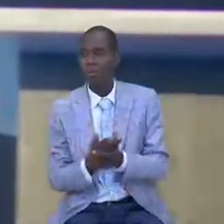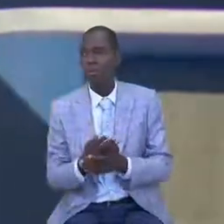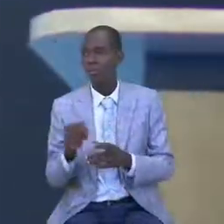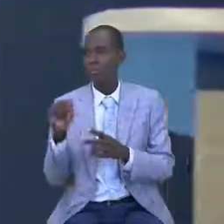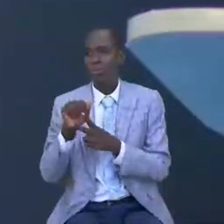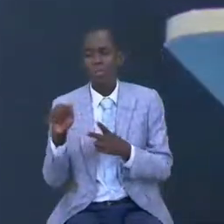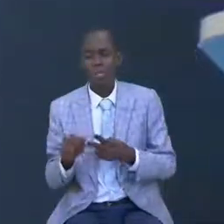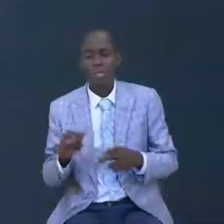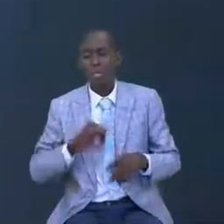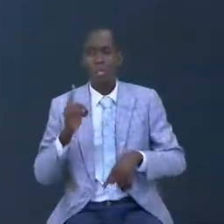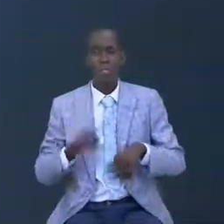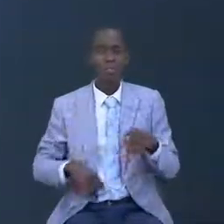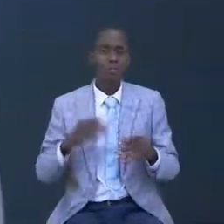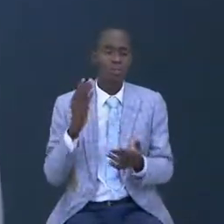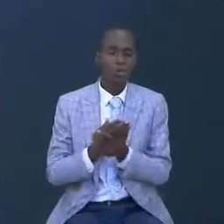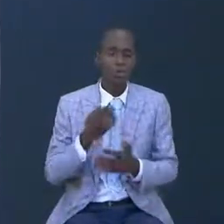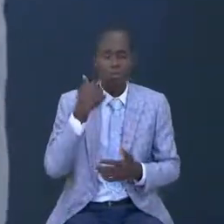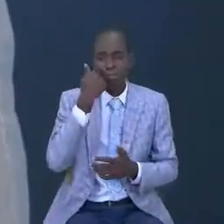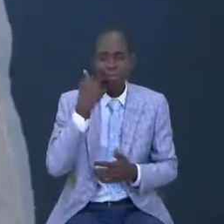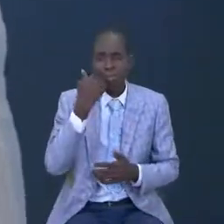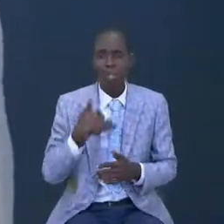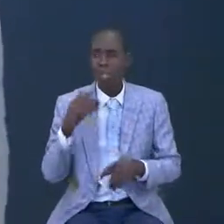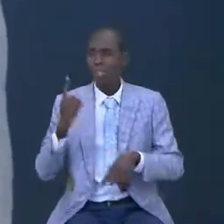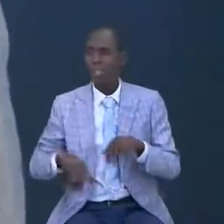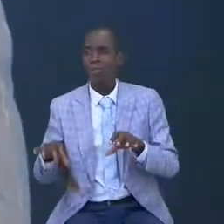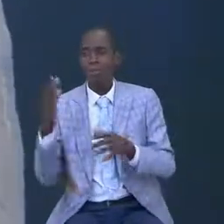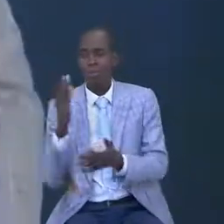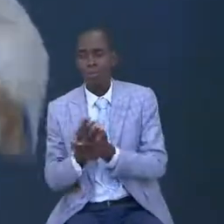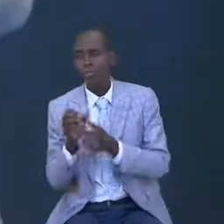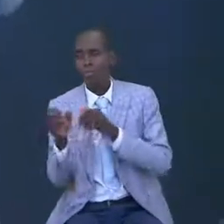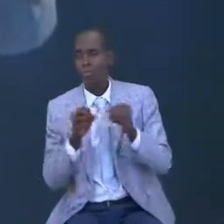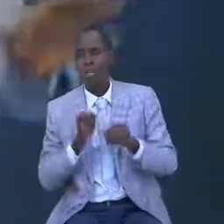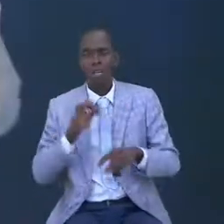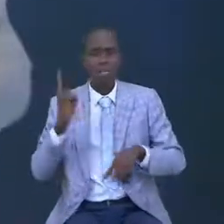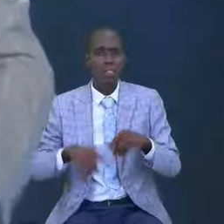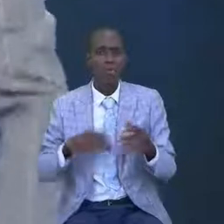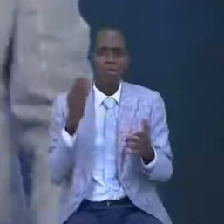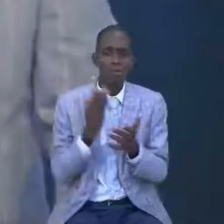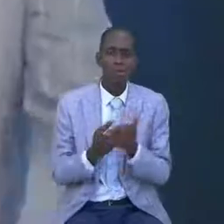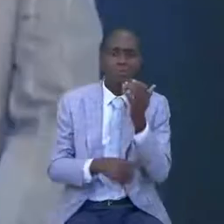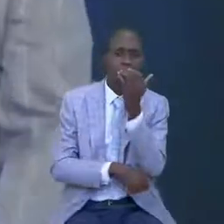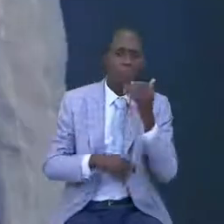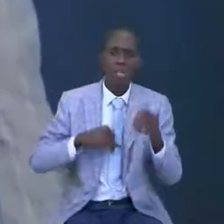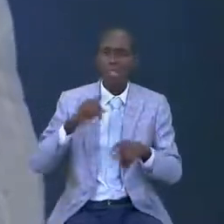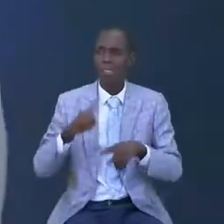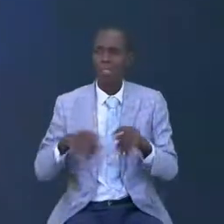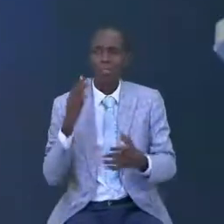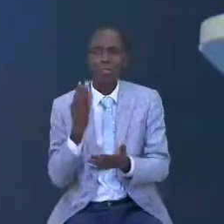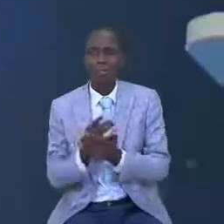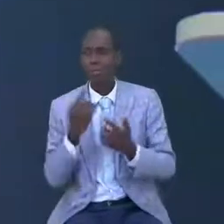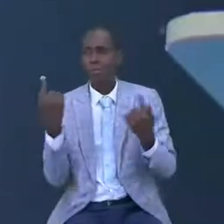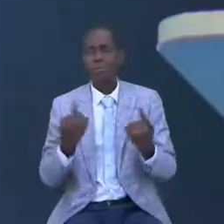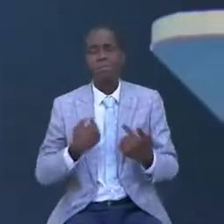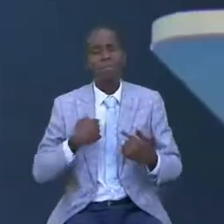l'ivrognerie. Je ne peux pas abandonner la récalcitrance, la désobéissance, les choses que les démons